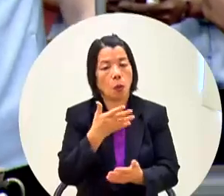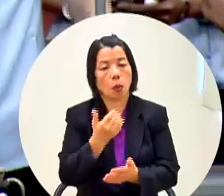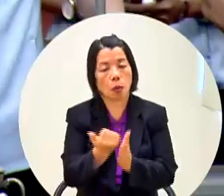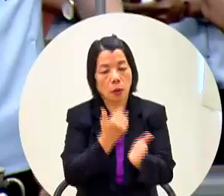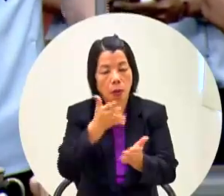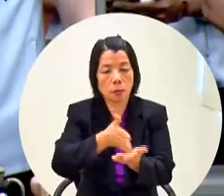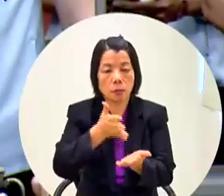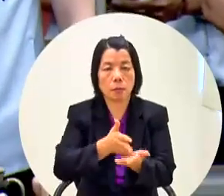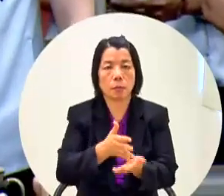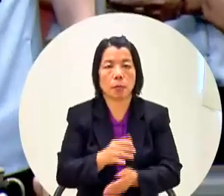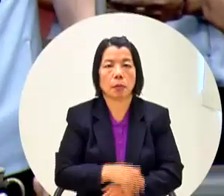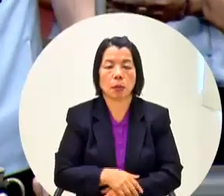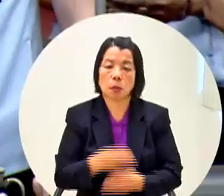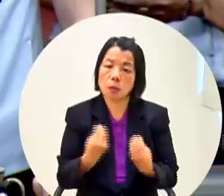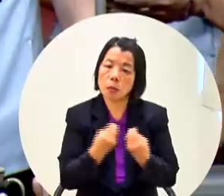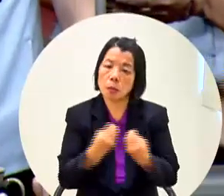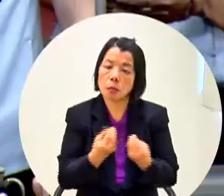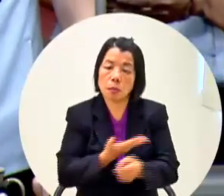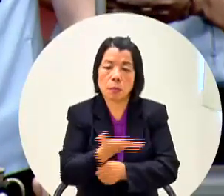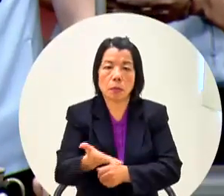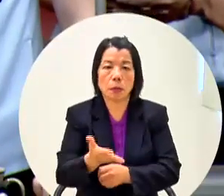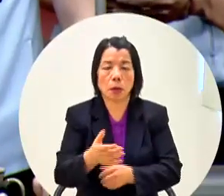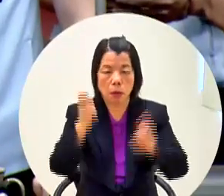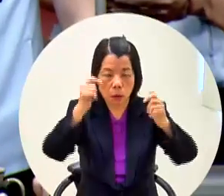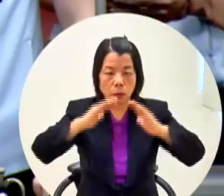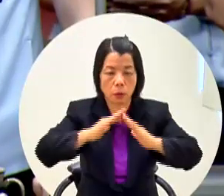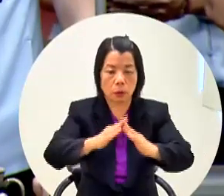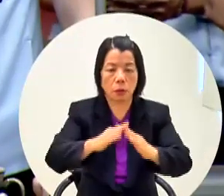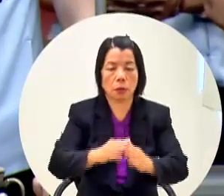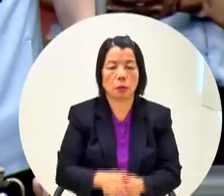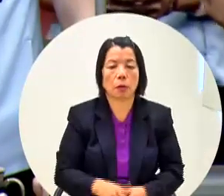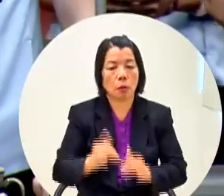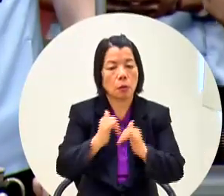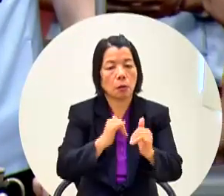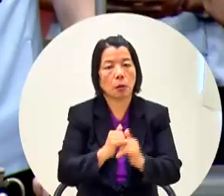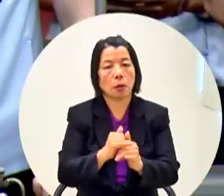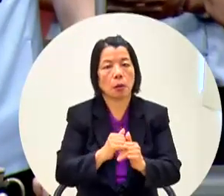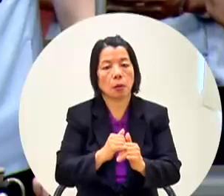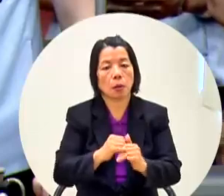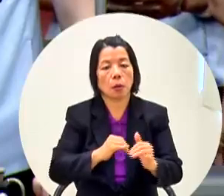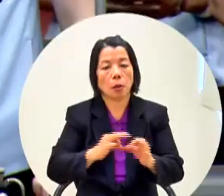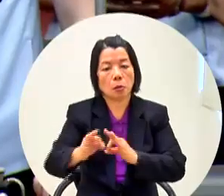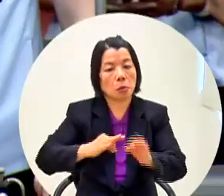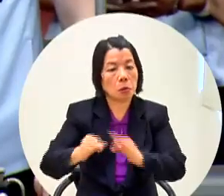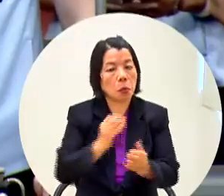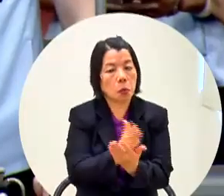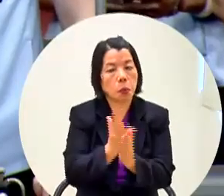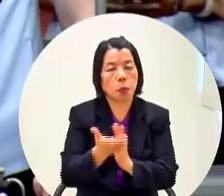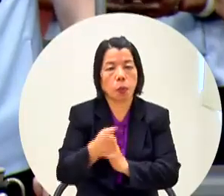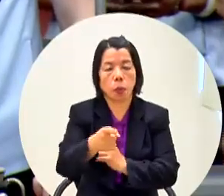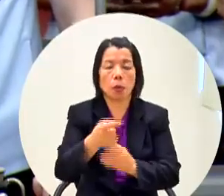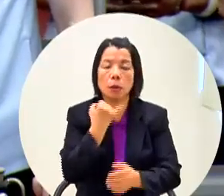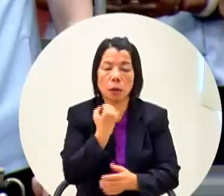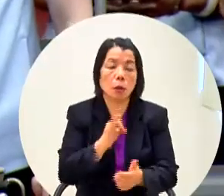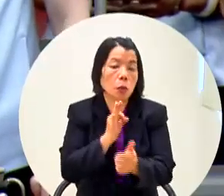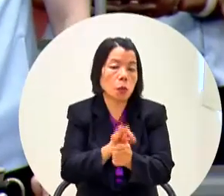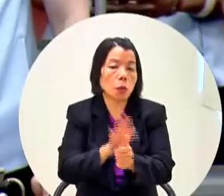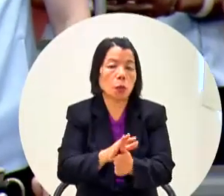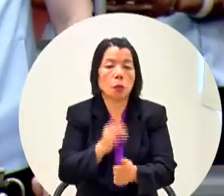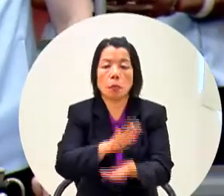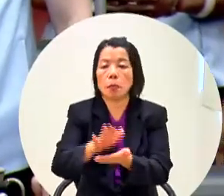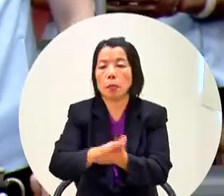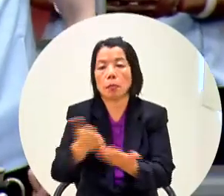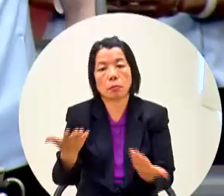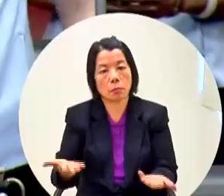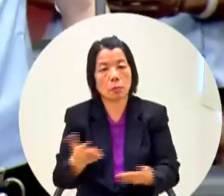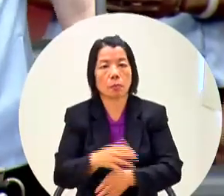的，那怎么样来让我们高雄市的各行各业来脱困啊？这个纾困方案也请我们韩市长来做简单答